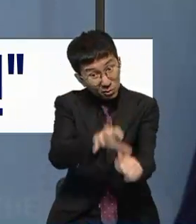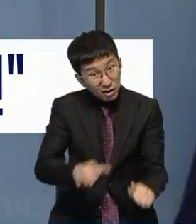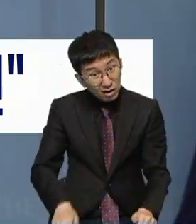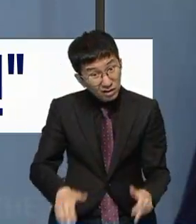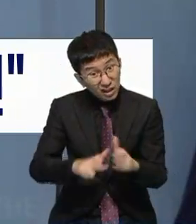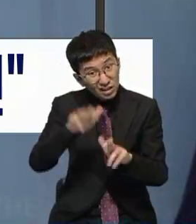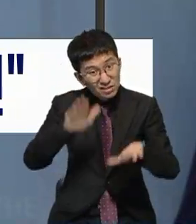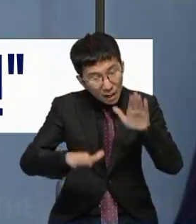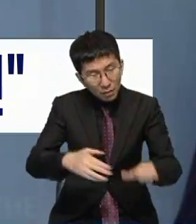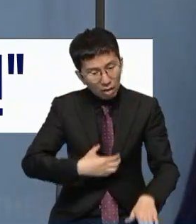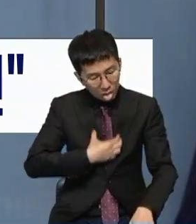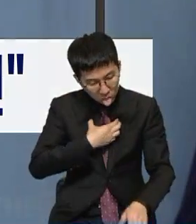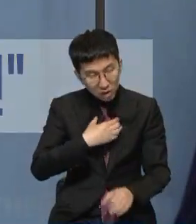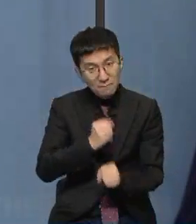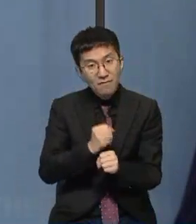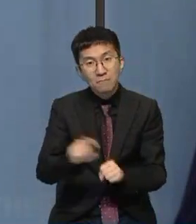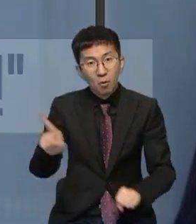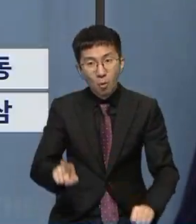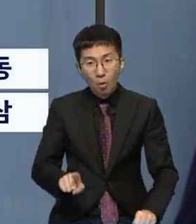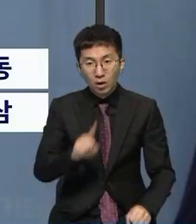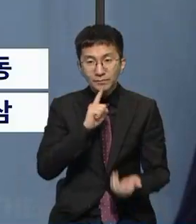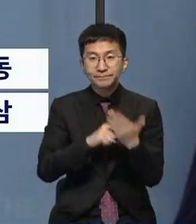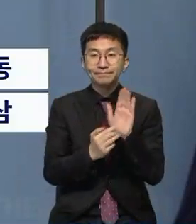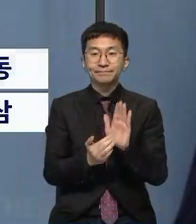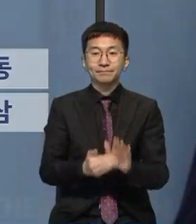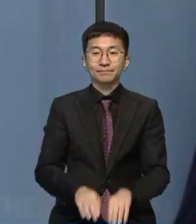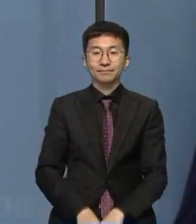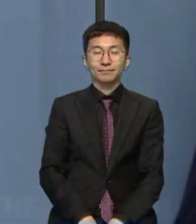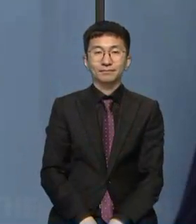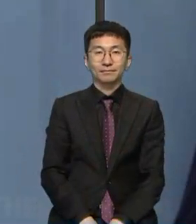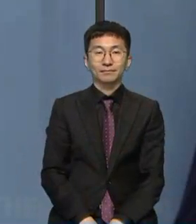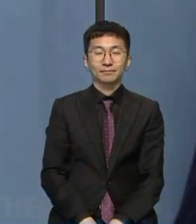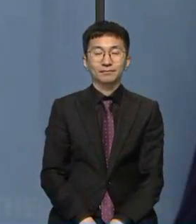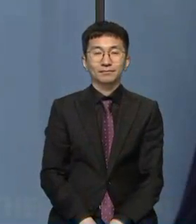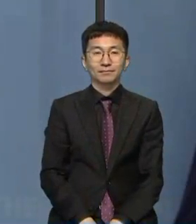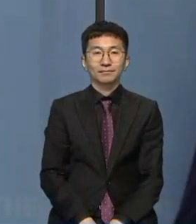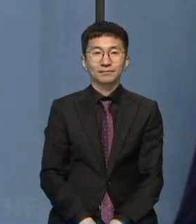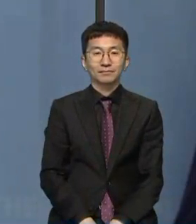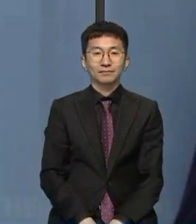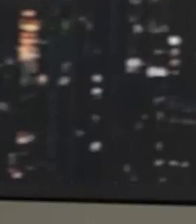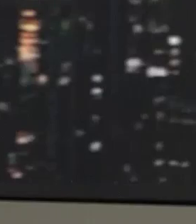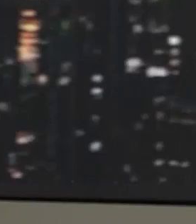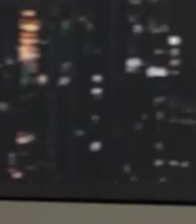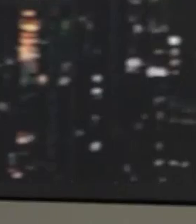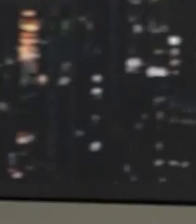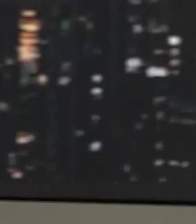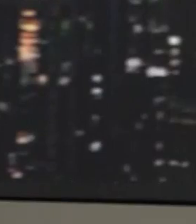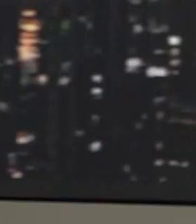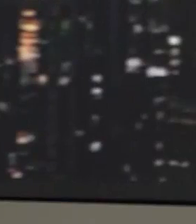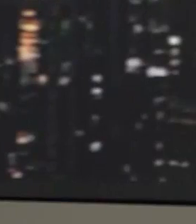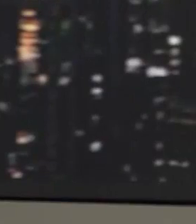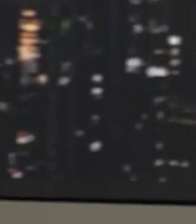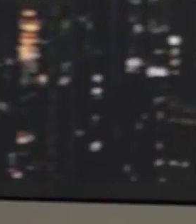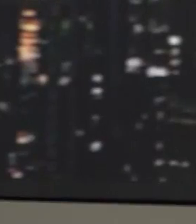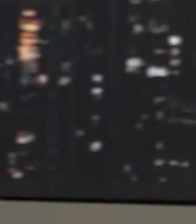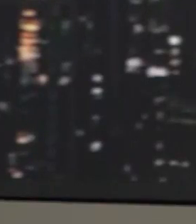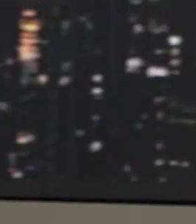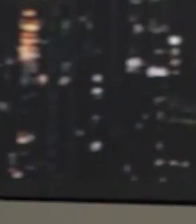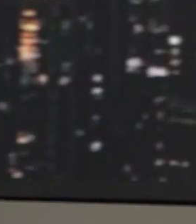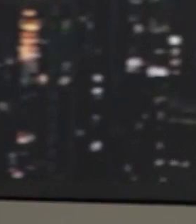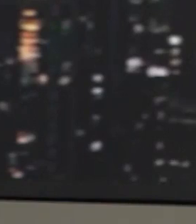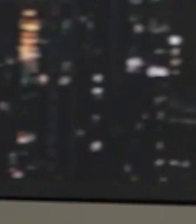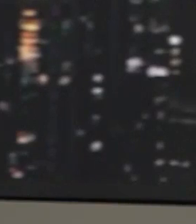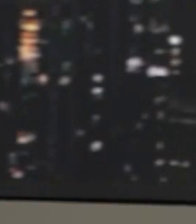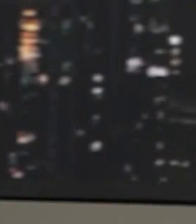차별하고 혐오하는 발언이라고 비판했습니다. SBS 엄민재입니다. 네, 안녕하십니까. 김현우입니다. 더 많은